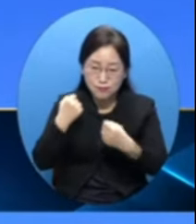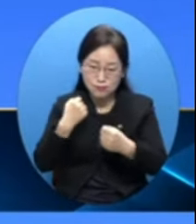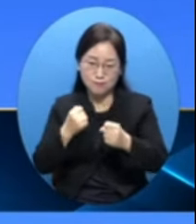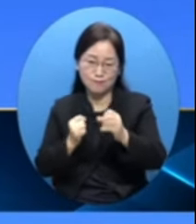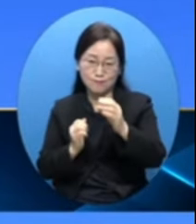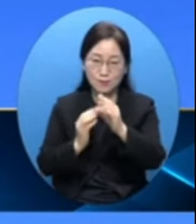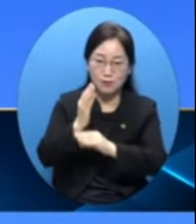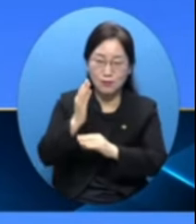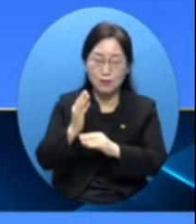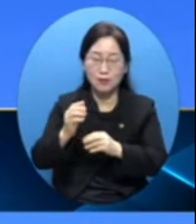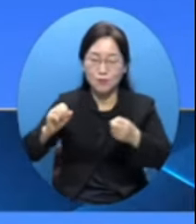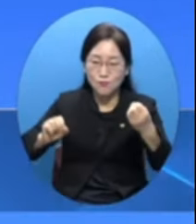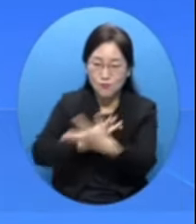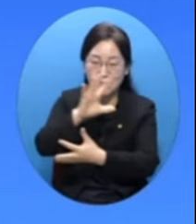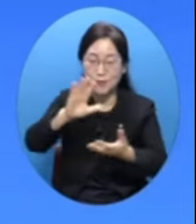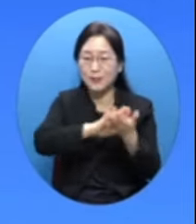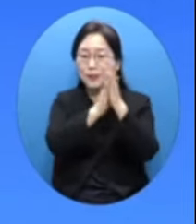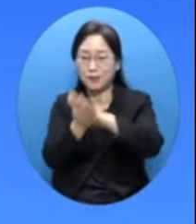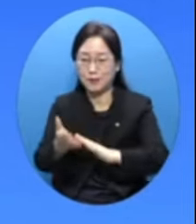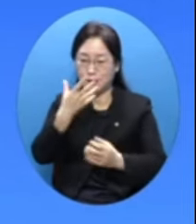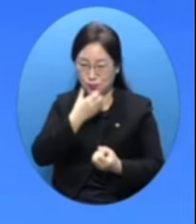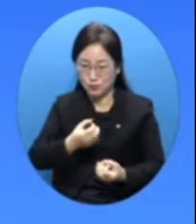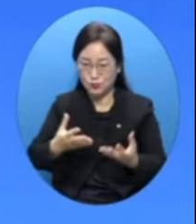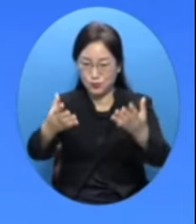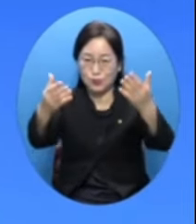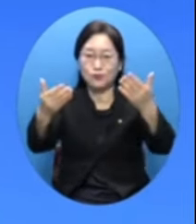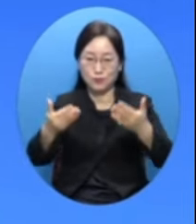환난이 변하여 축복이 되게 만들어 주는 것입니다.